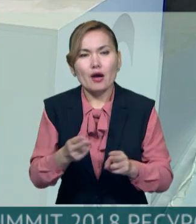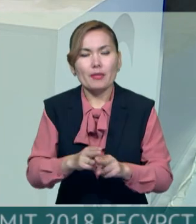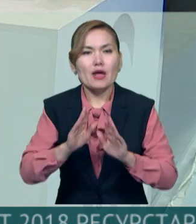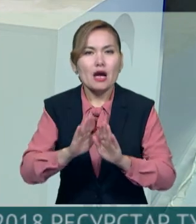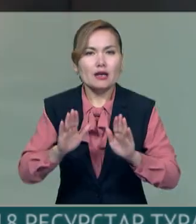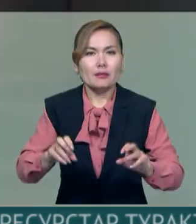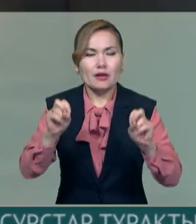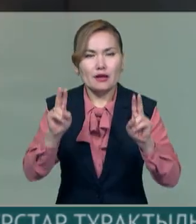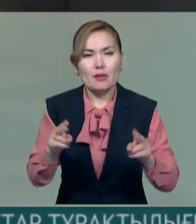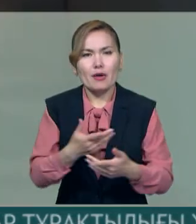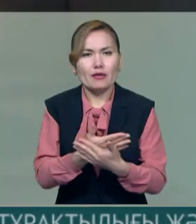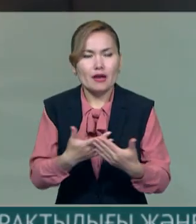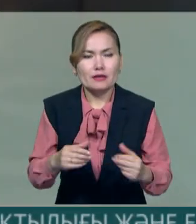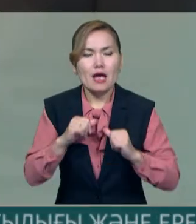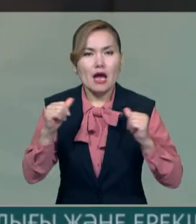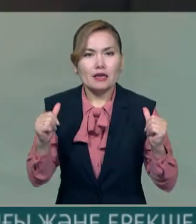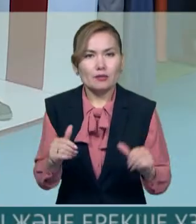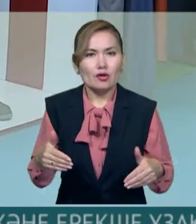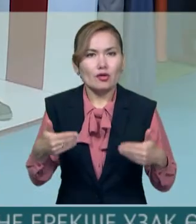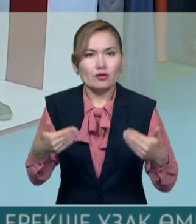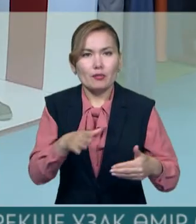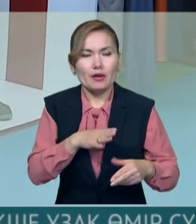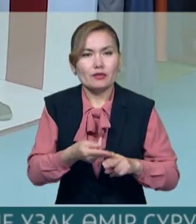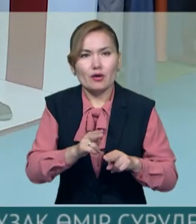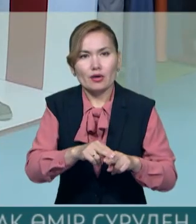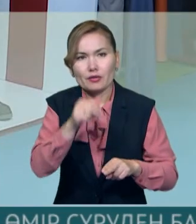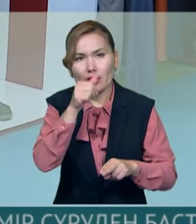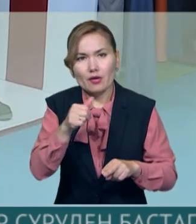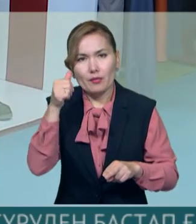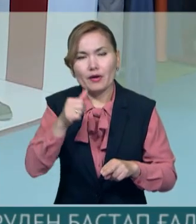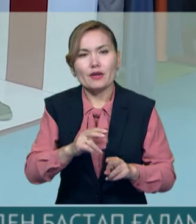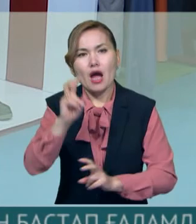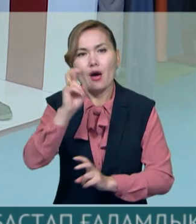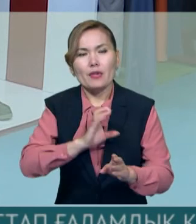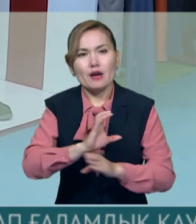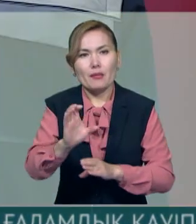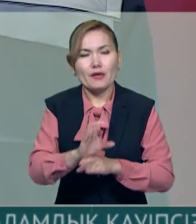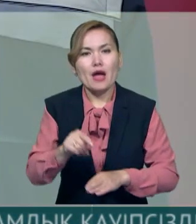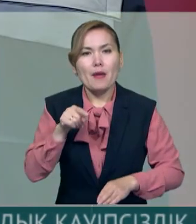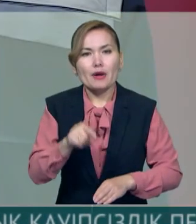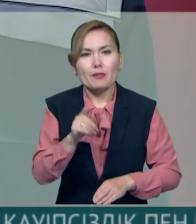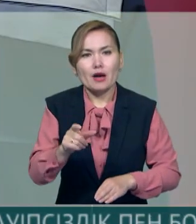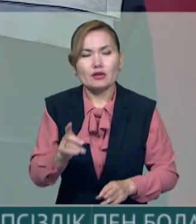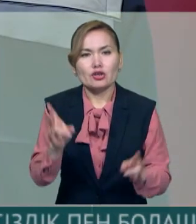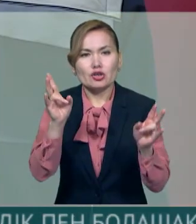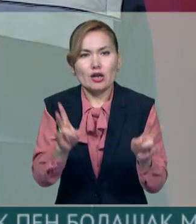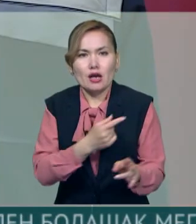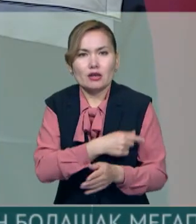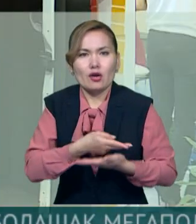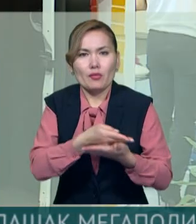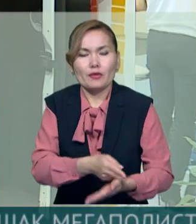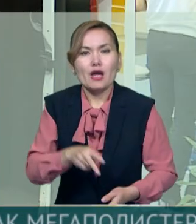мен арнайы киімдер ұсынылған. Жалпы былтырғы жылы елде өндіріс ошақтарында 1000-нан астам адам жарақат алған,